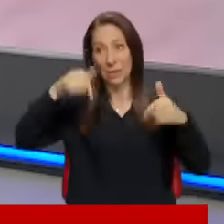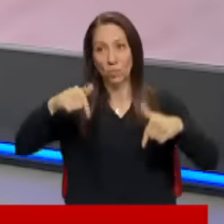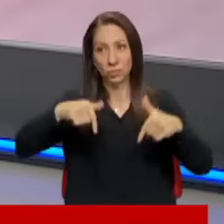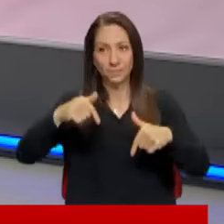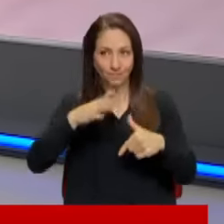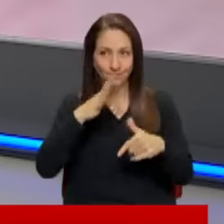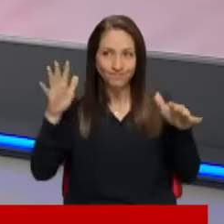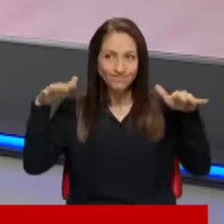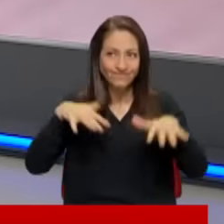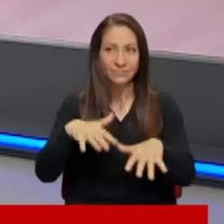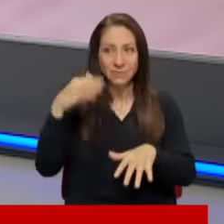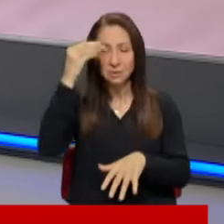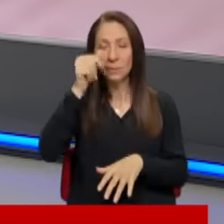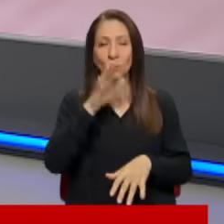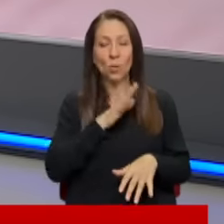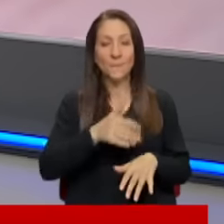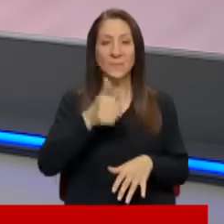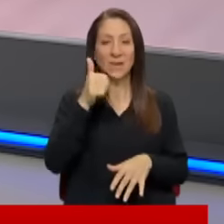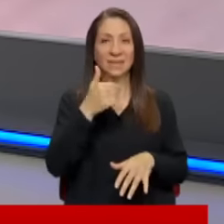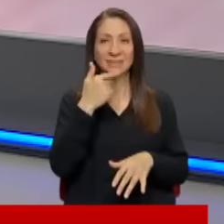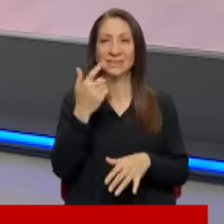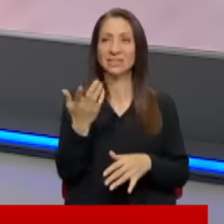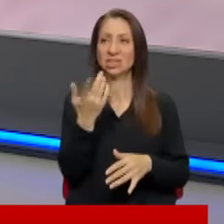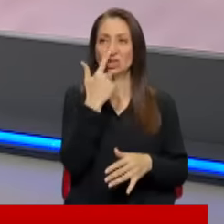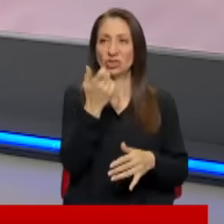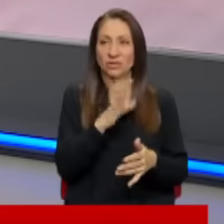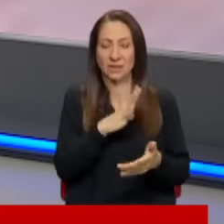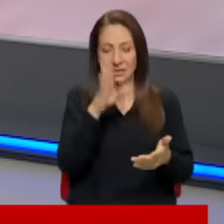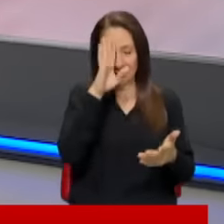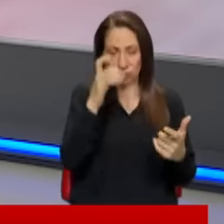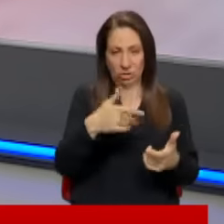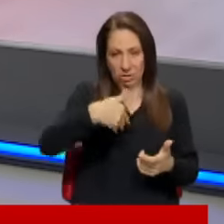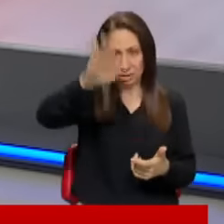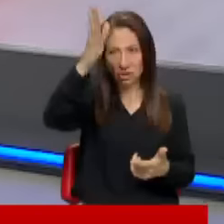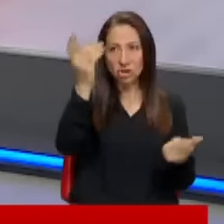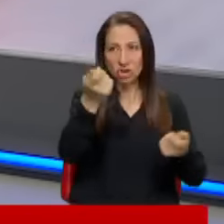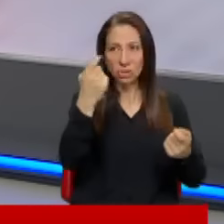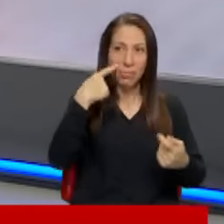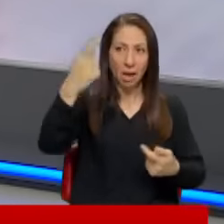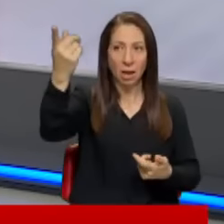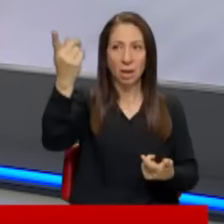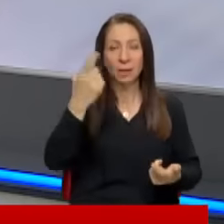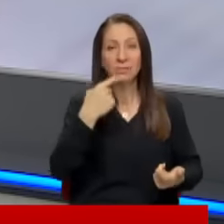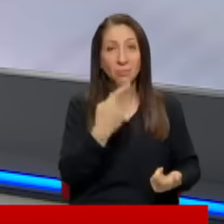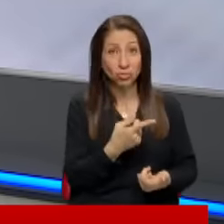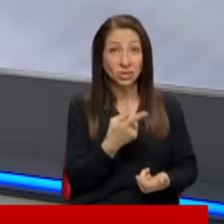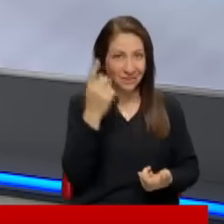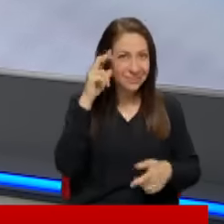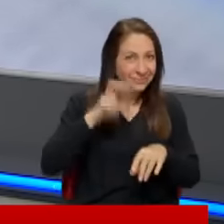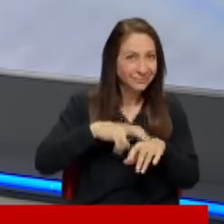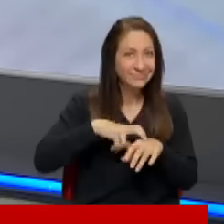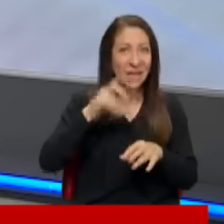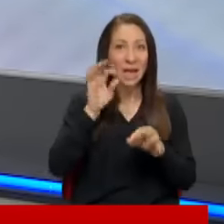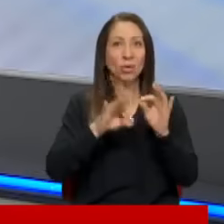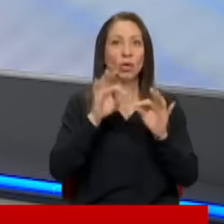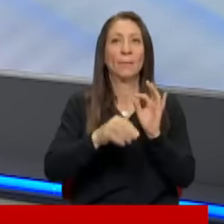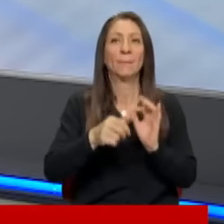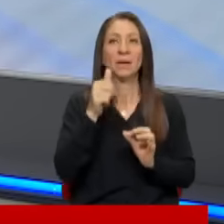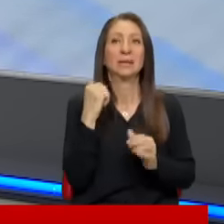Hatta Ekrem İmamoğlu bakanlarına seslenmiş. Ya ne işiniz var İstanbul'da? Gidin işinize gücünüze bakın demişti. Ekonomi Bakanı